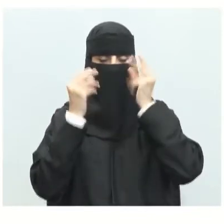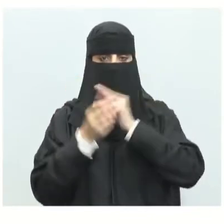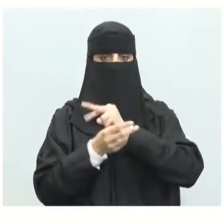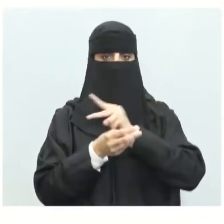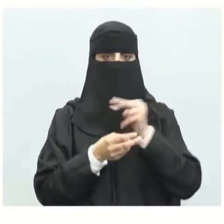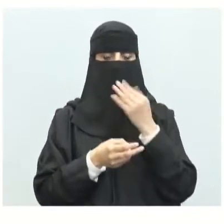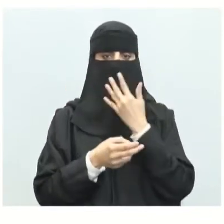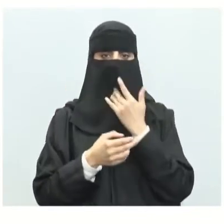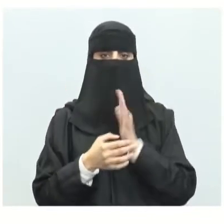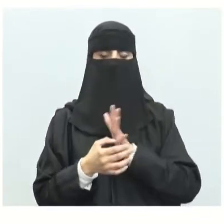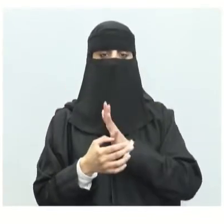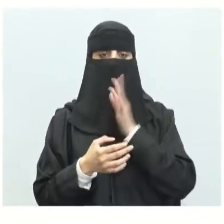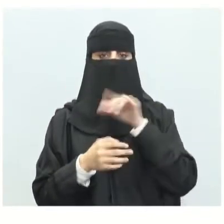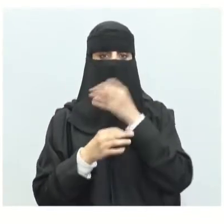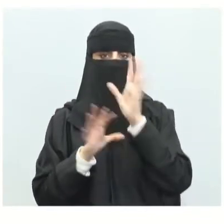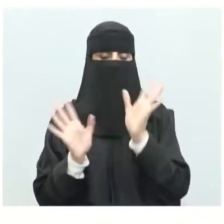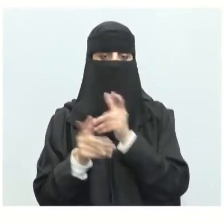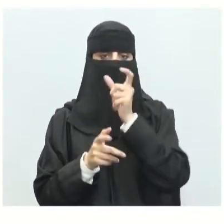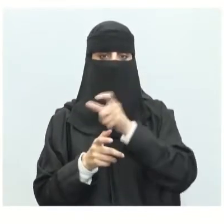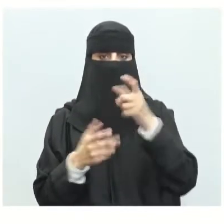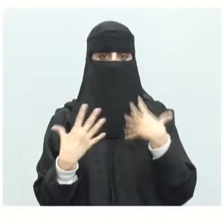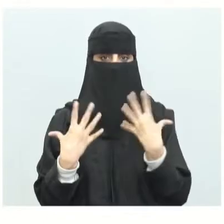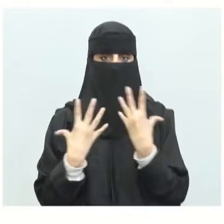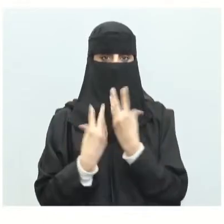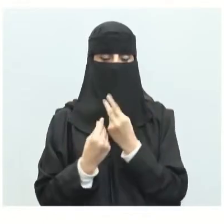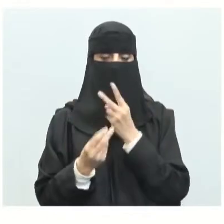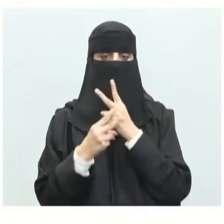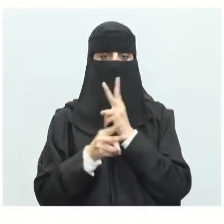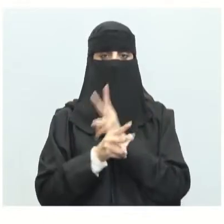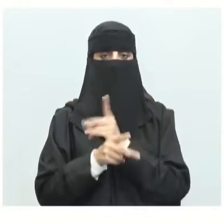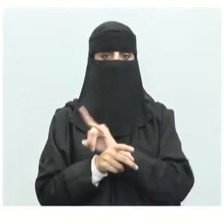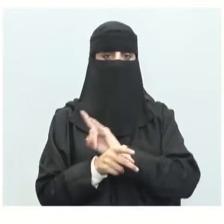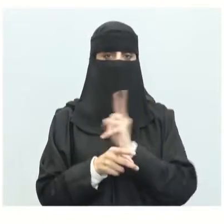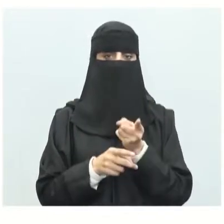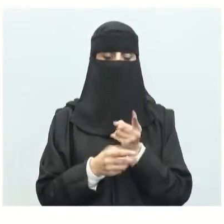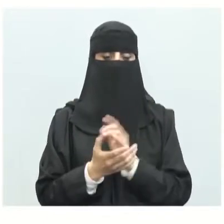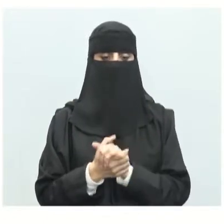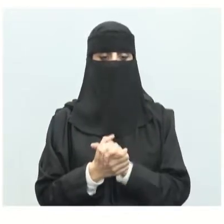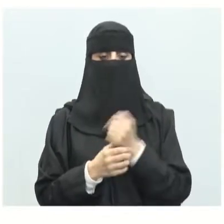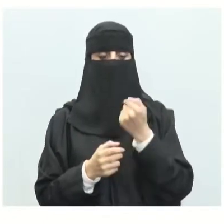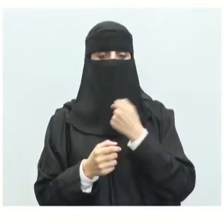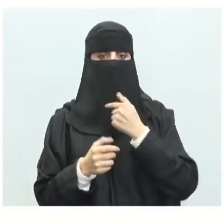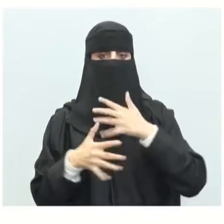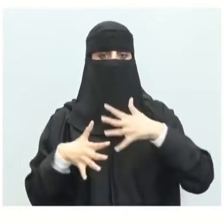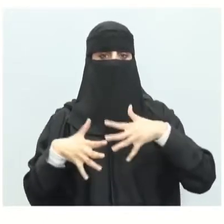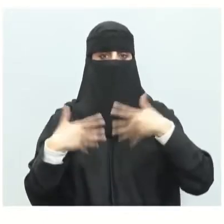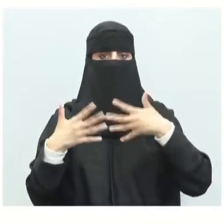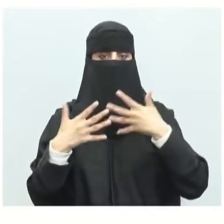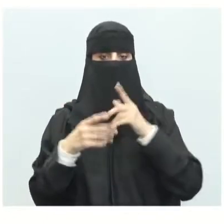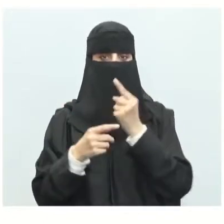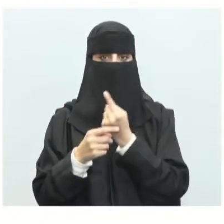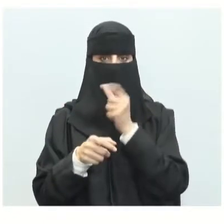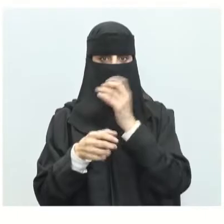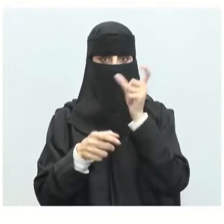فما هي لا يشعر انسان بضجر او ملل فانا مؤنس في